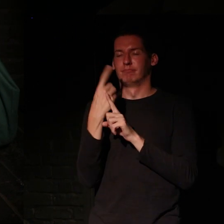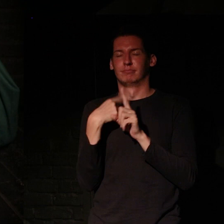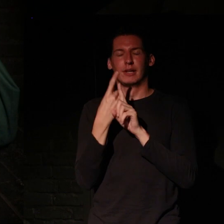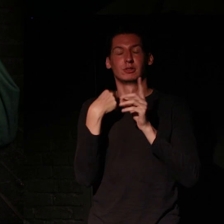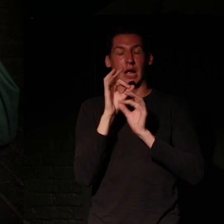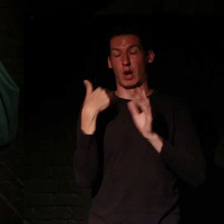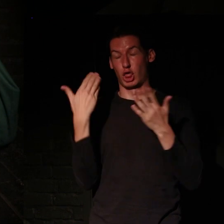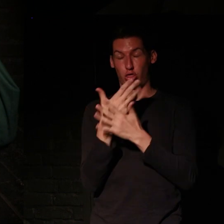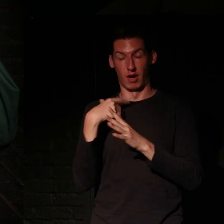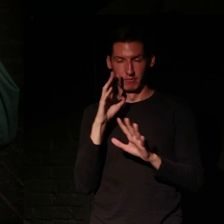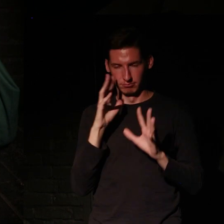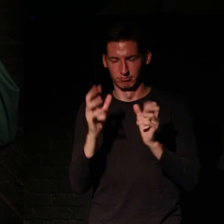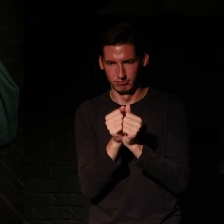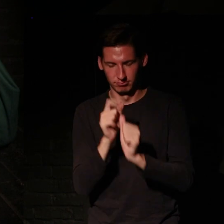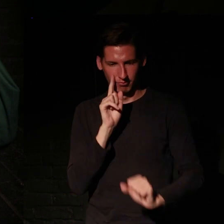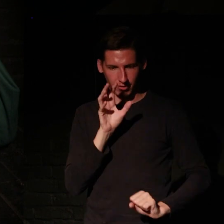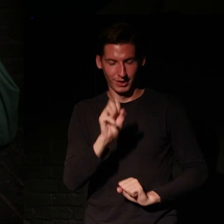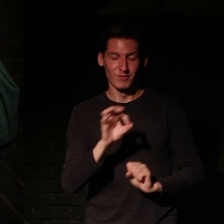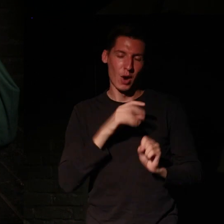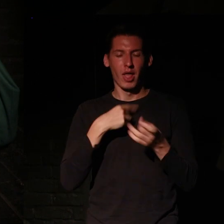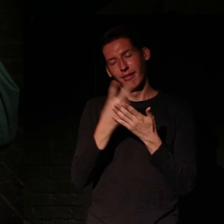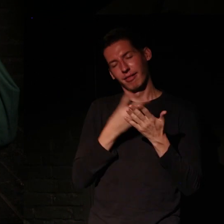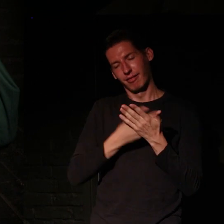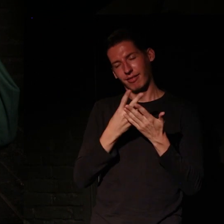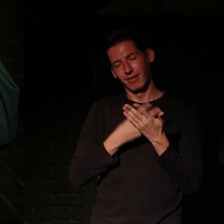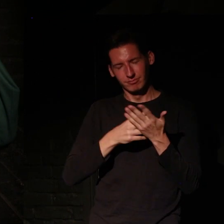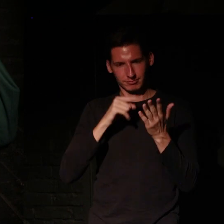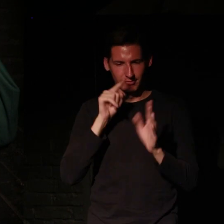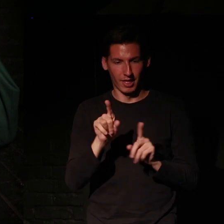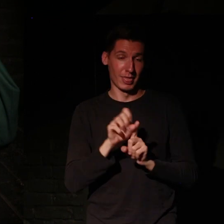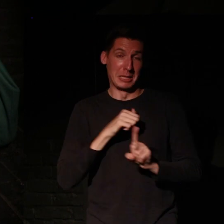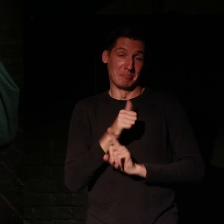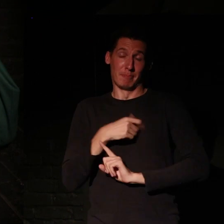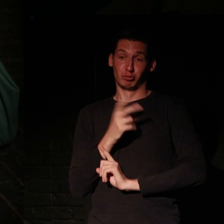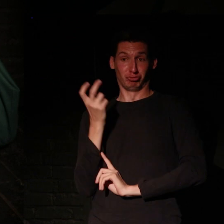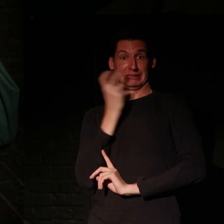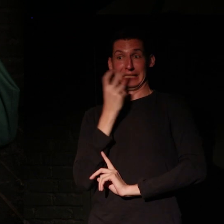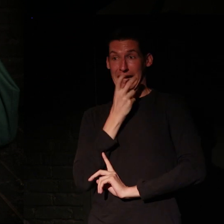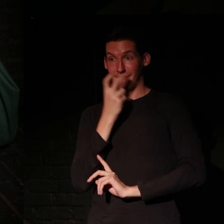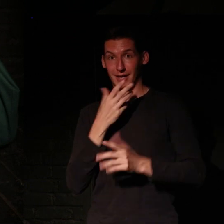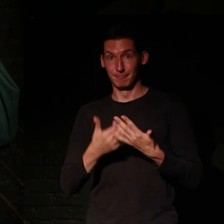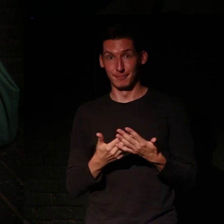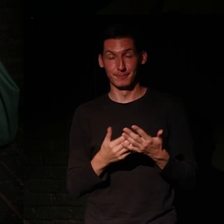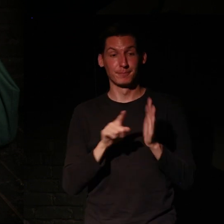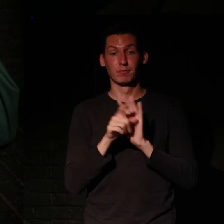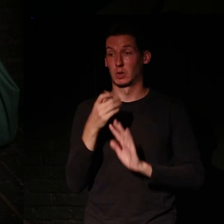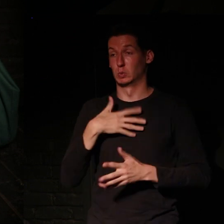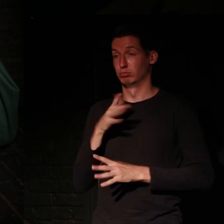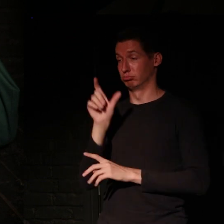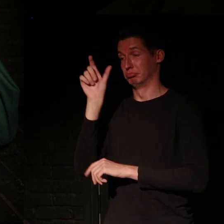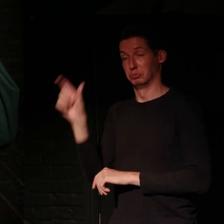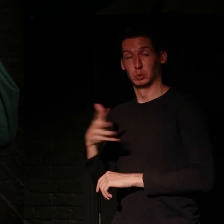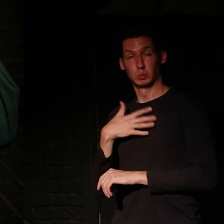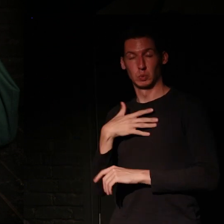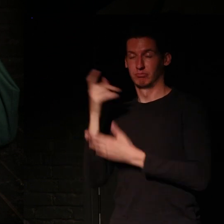ja odkryłam gdzieś przy swoich lekturach, ale jestem ciekawa, czy dla pani to, że